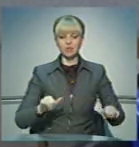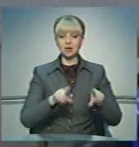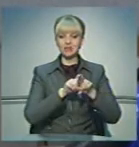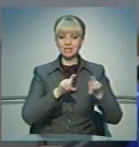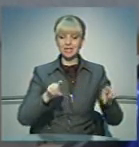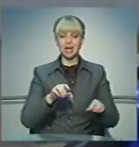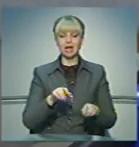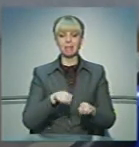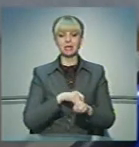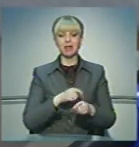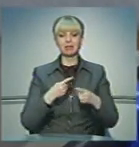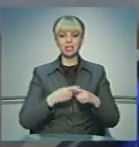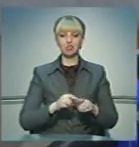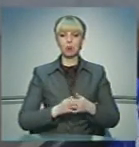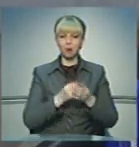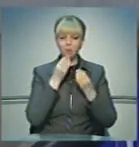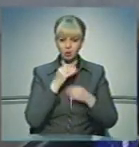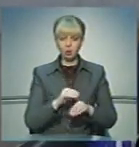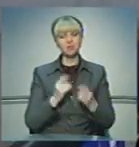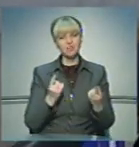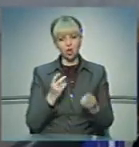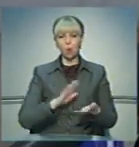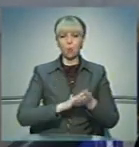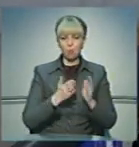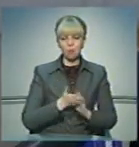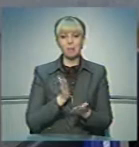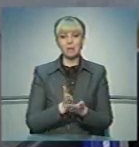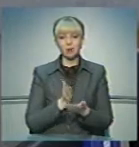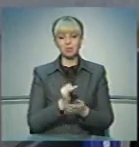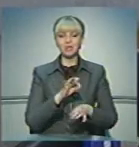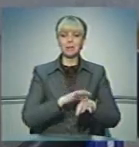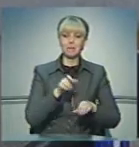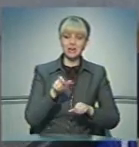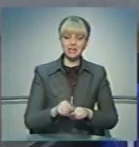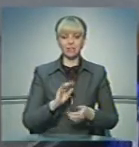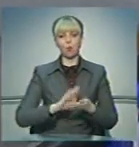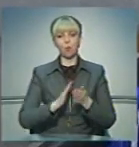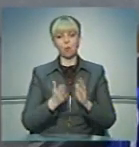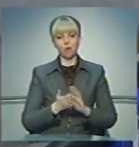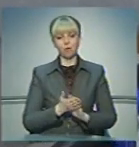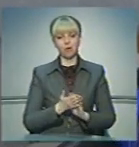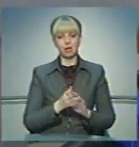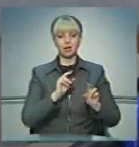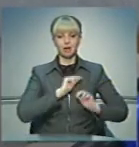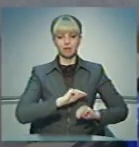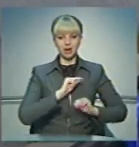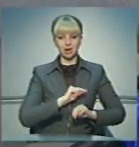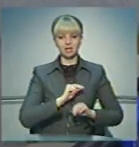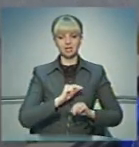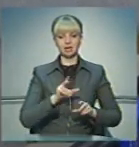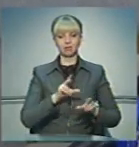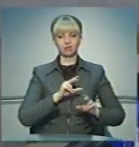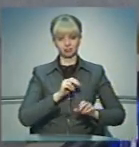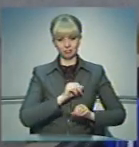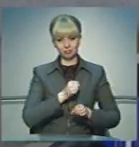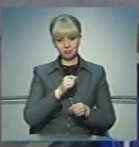відділення, матеріально-технічну базу покращувати. І, звичайно, щоб умови перебування і пацієнтів, і умови праці